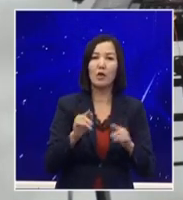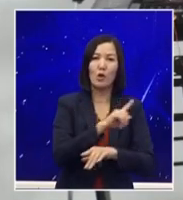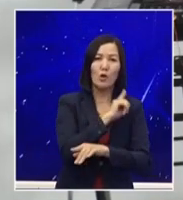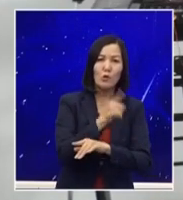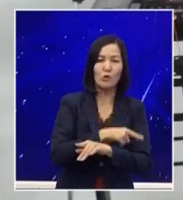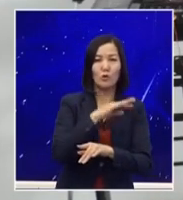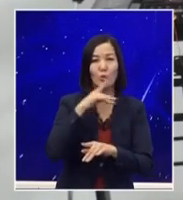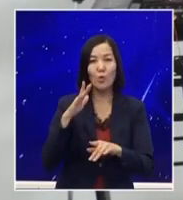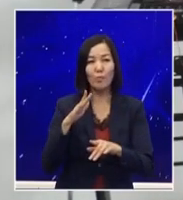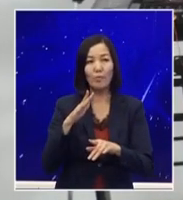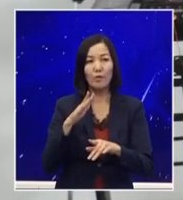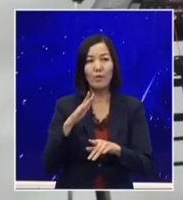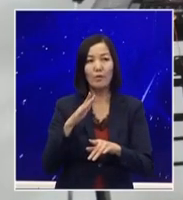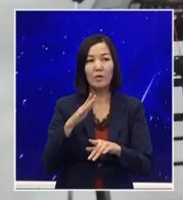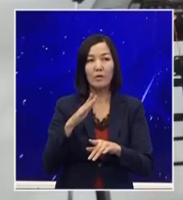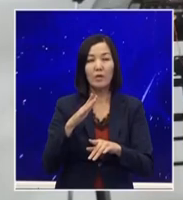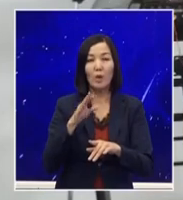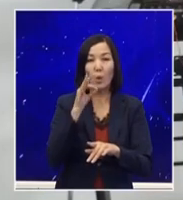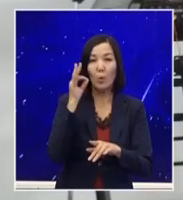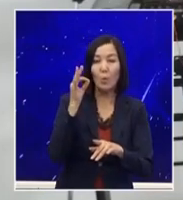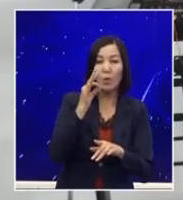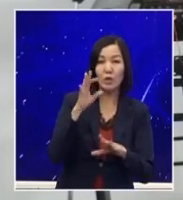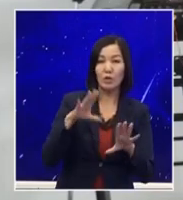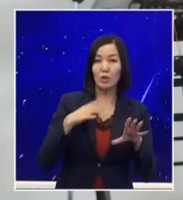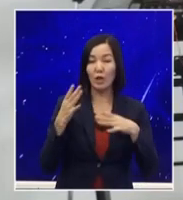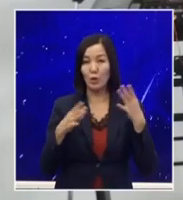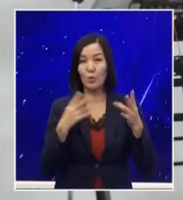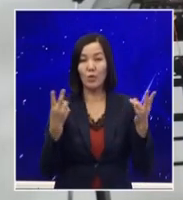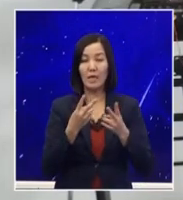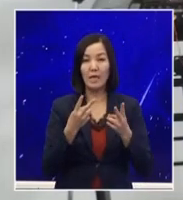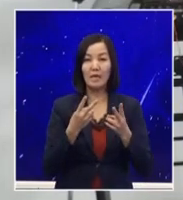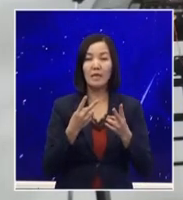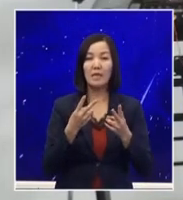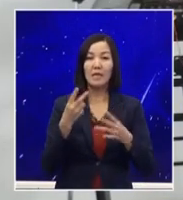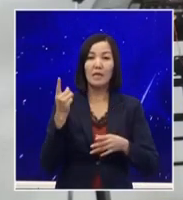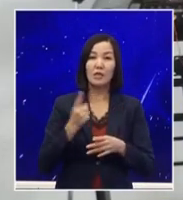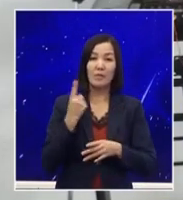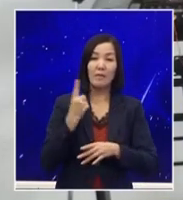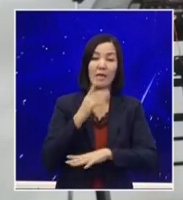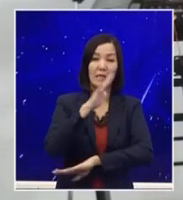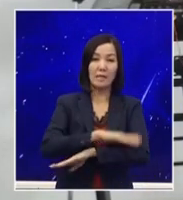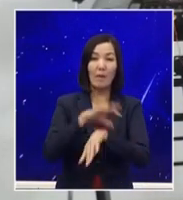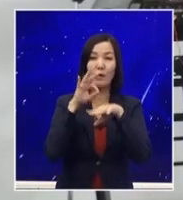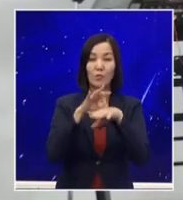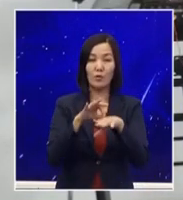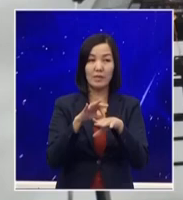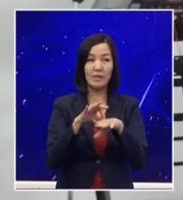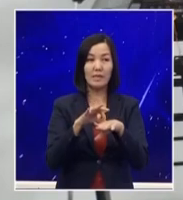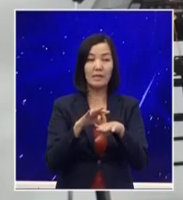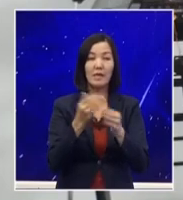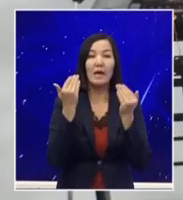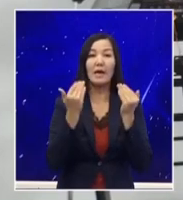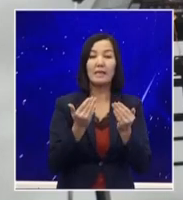көп. Оларға тек қана айла тәсіл арнайы жаттығу керек. Сол шеберлік сағағын өткіз қой семинар. Сол